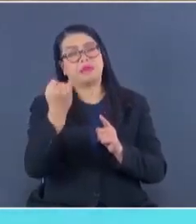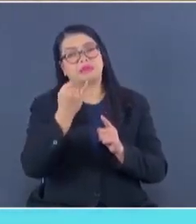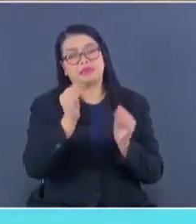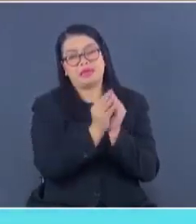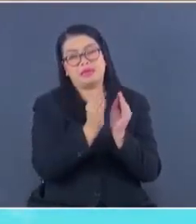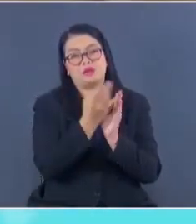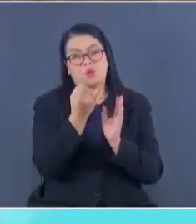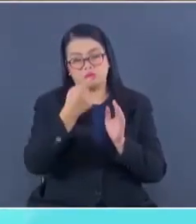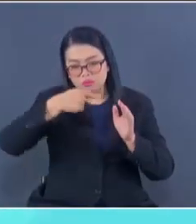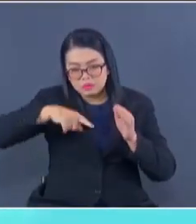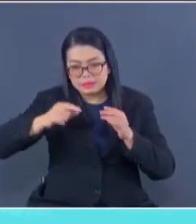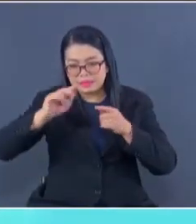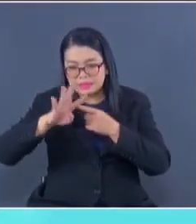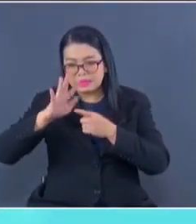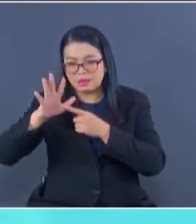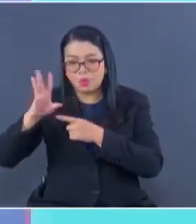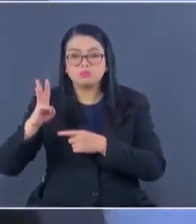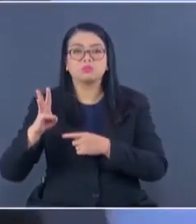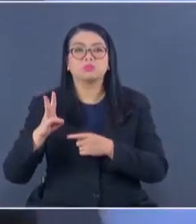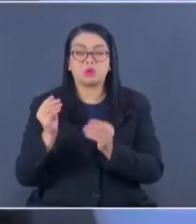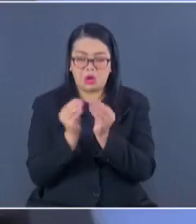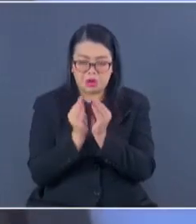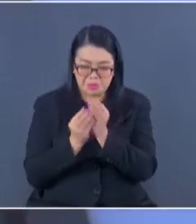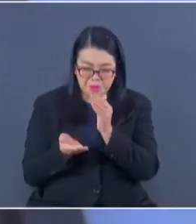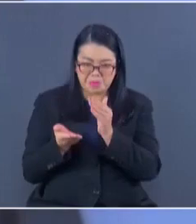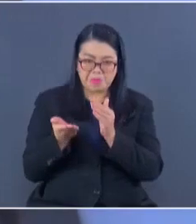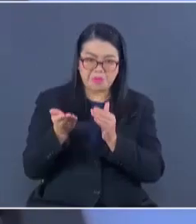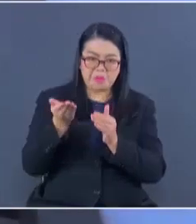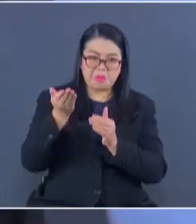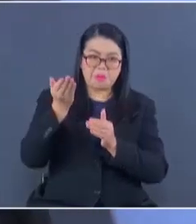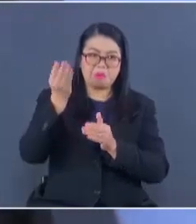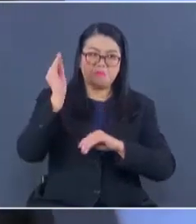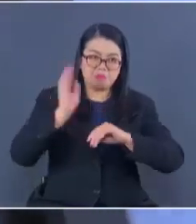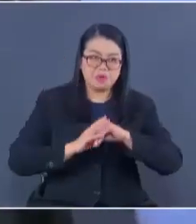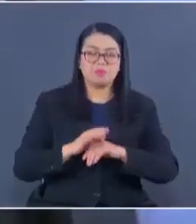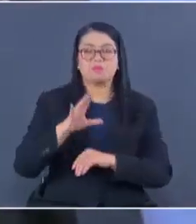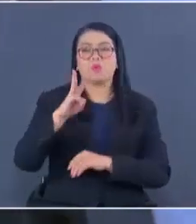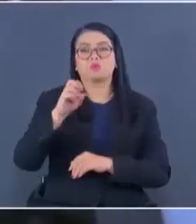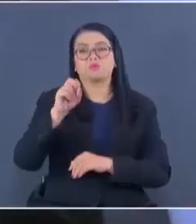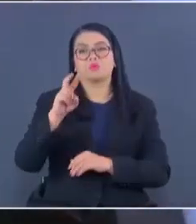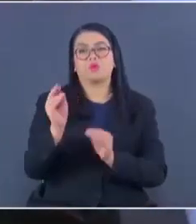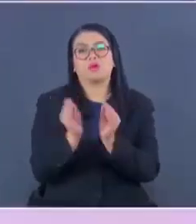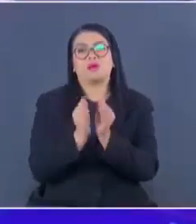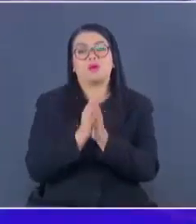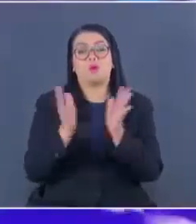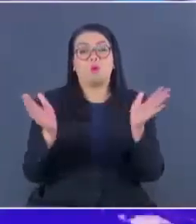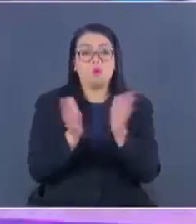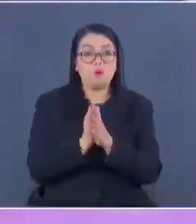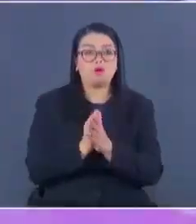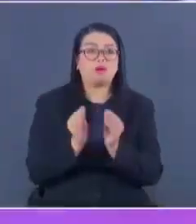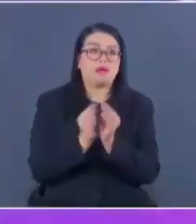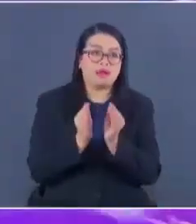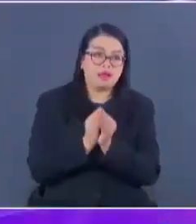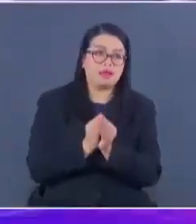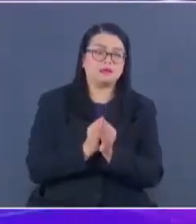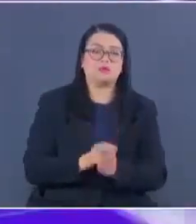ก็มาระเบิดฟอร์มใน3เกมหลังครับทำให้ในวันนี้เก็บเพิ่มไปอีก62แต้มคือรวมแล้วเนี่ยทำคะแน